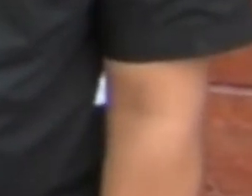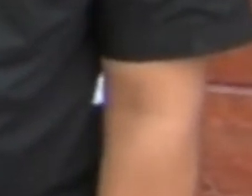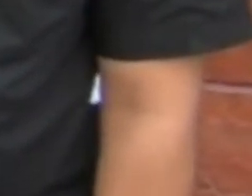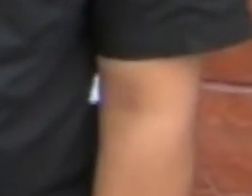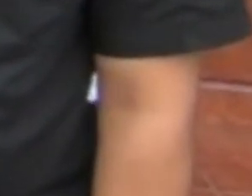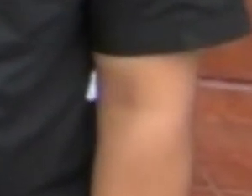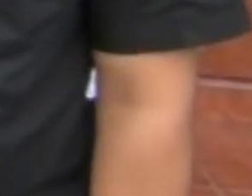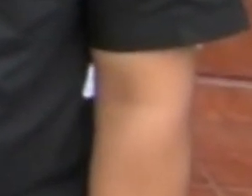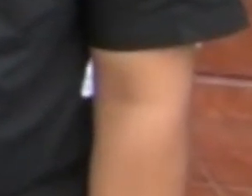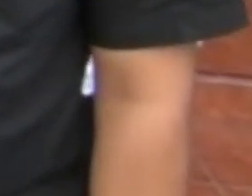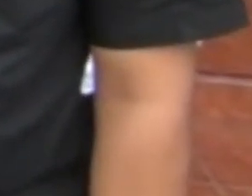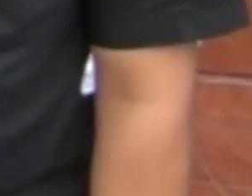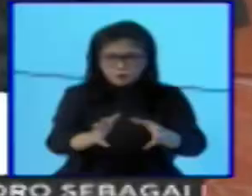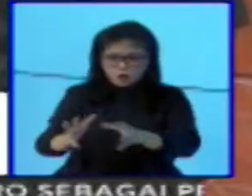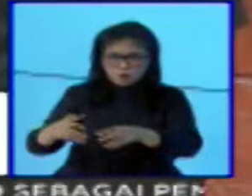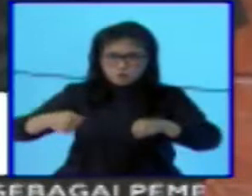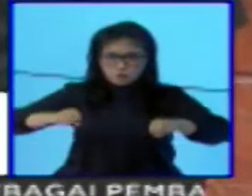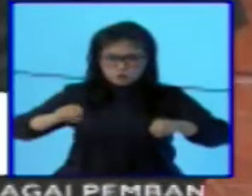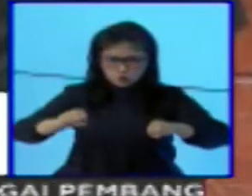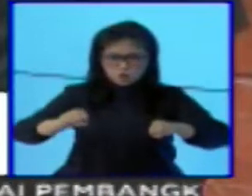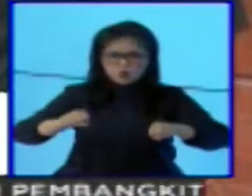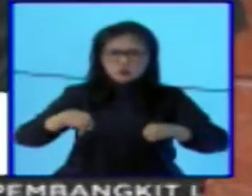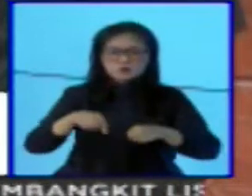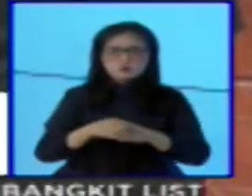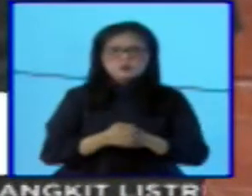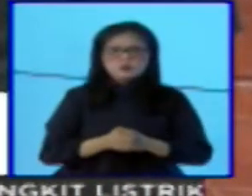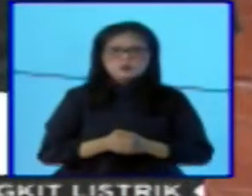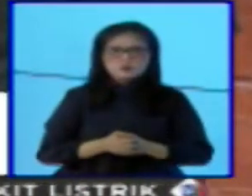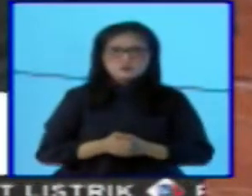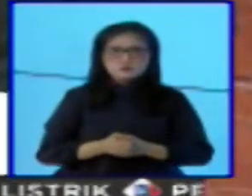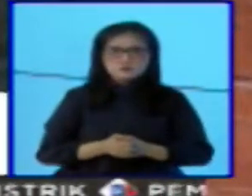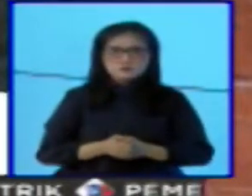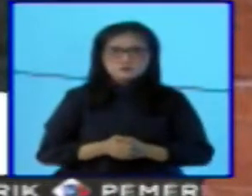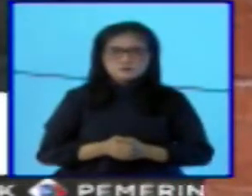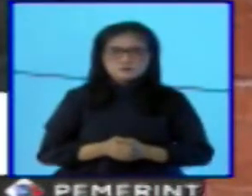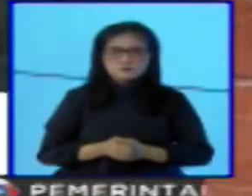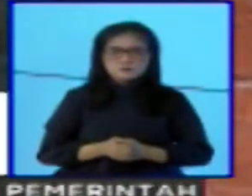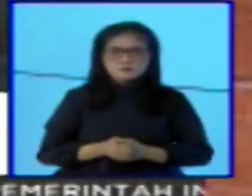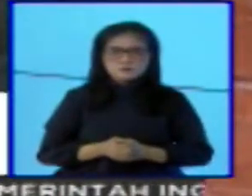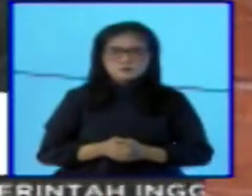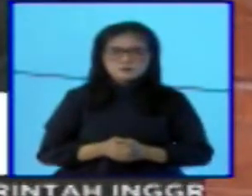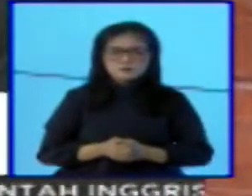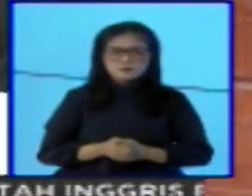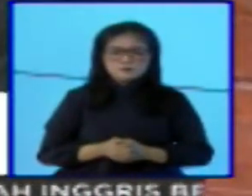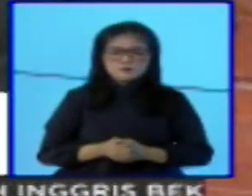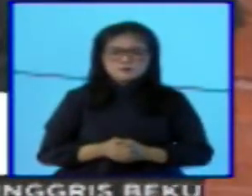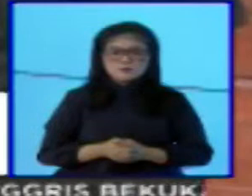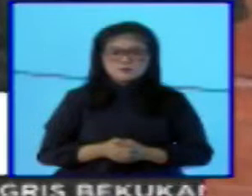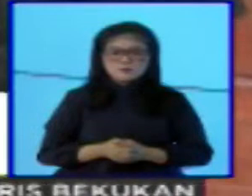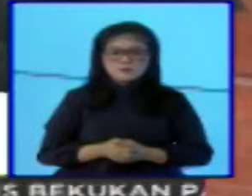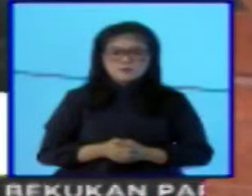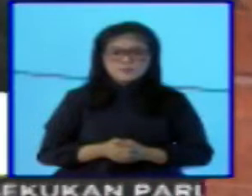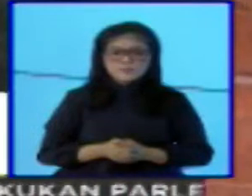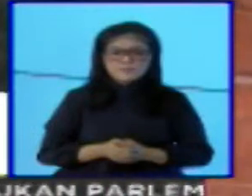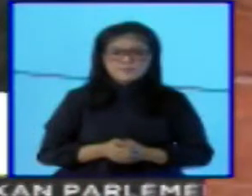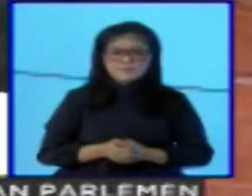motor. Dan tidak dalam waktu 1 kali 24 jam, ya belum 24 jam,